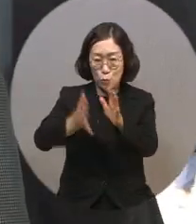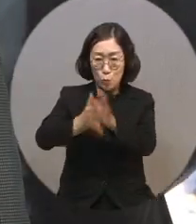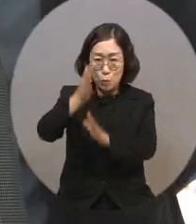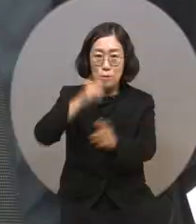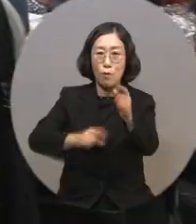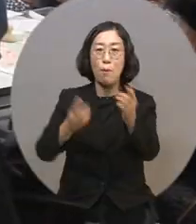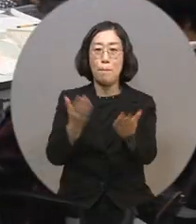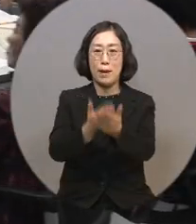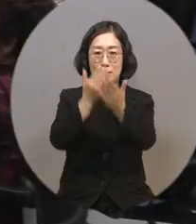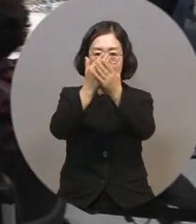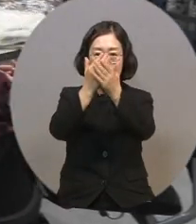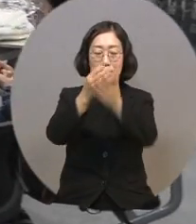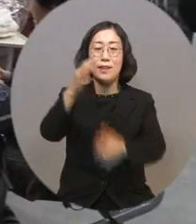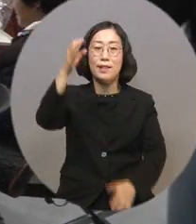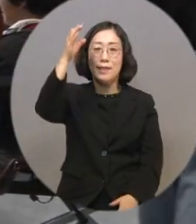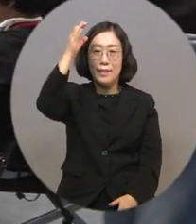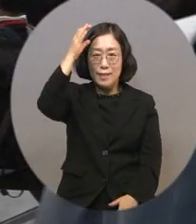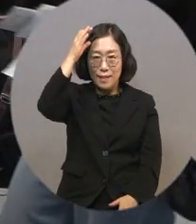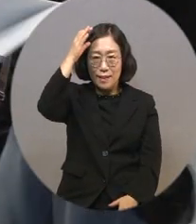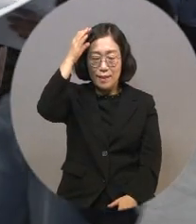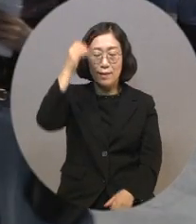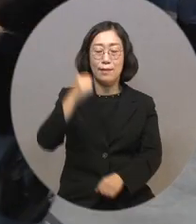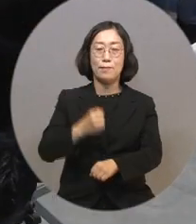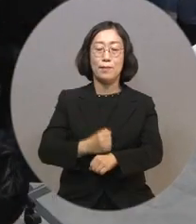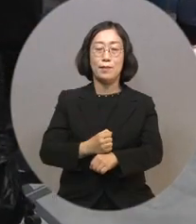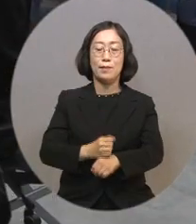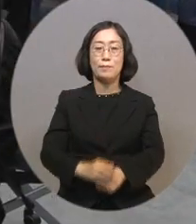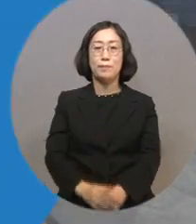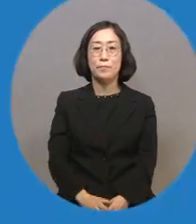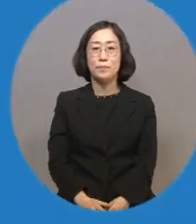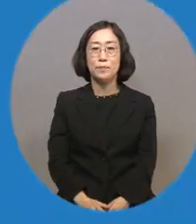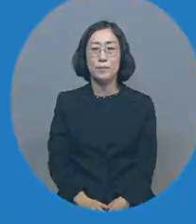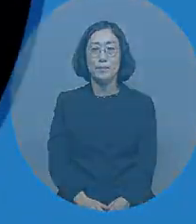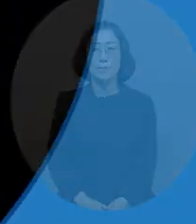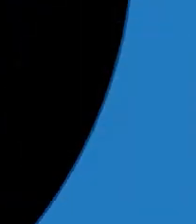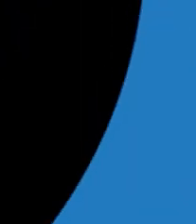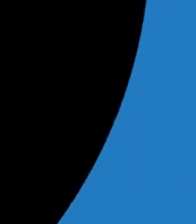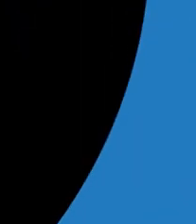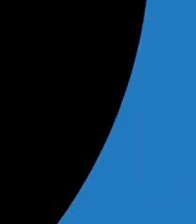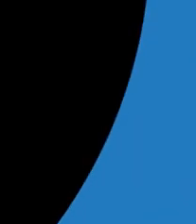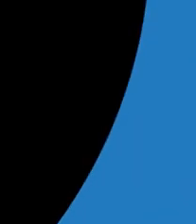기대합니다. 복지TV 뉴스 김주은입니다.